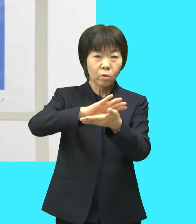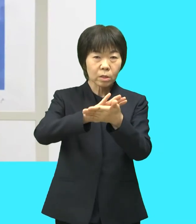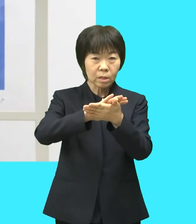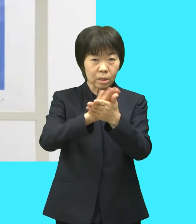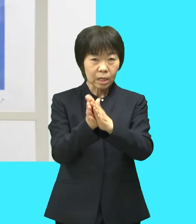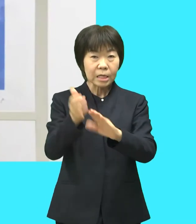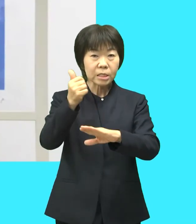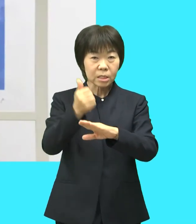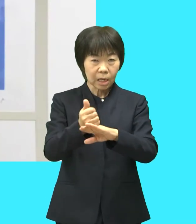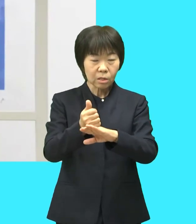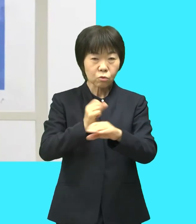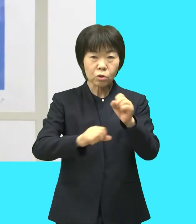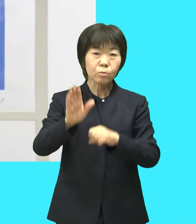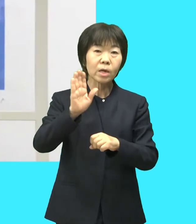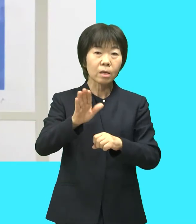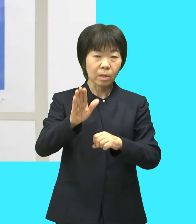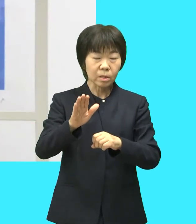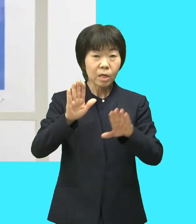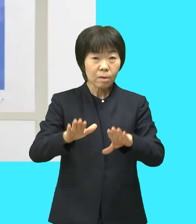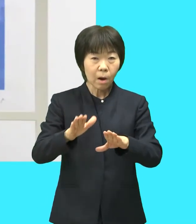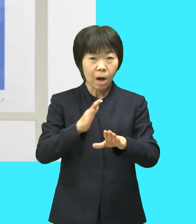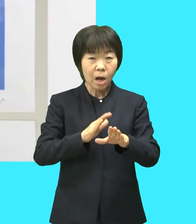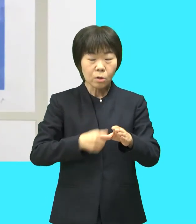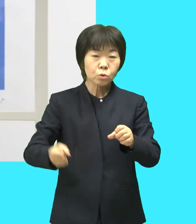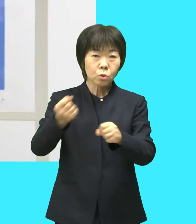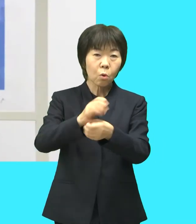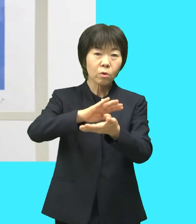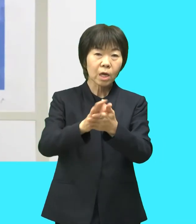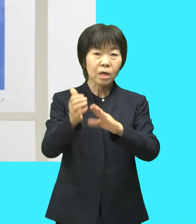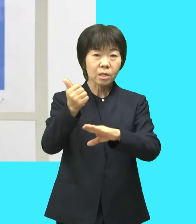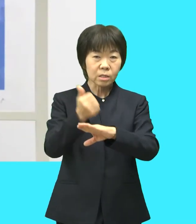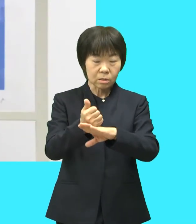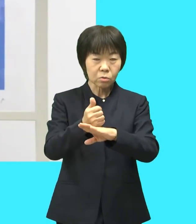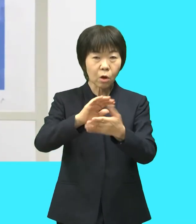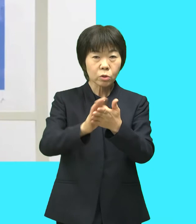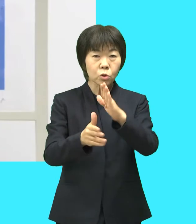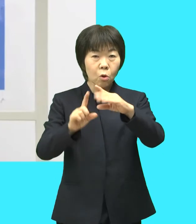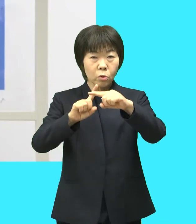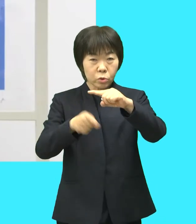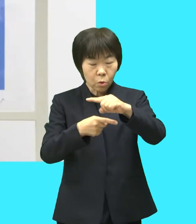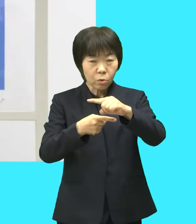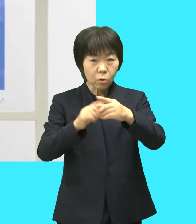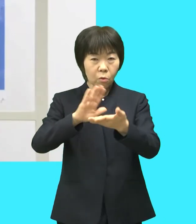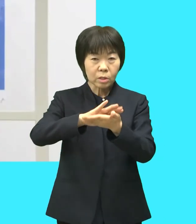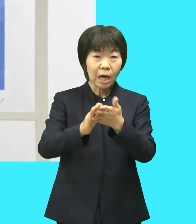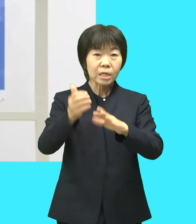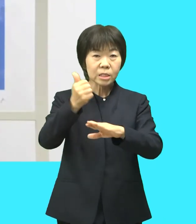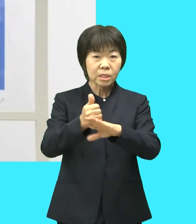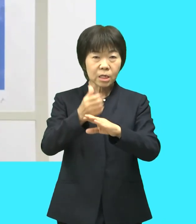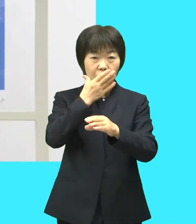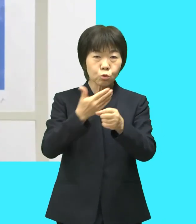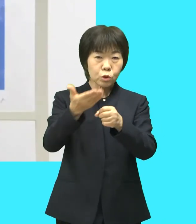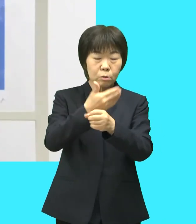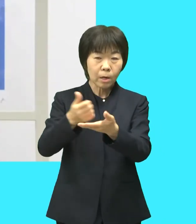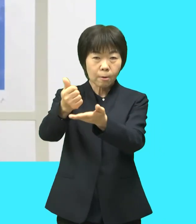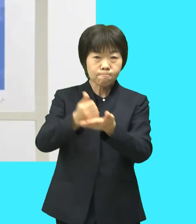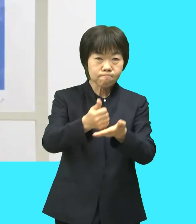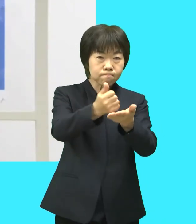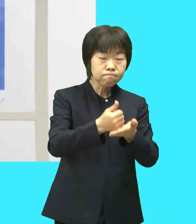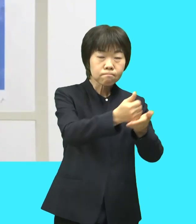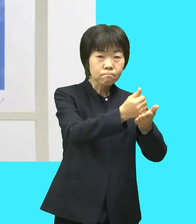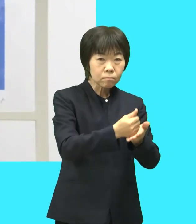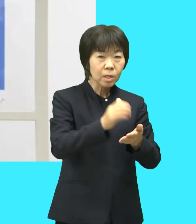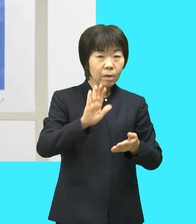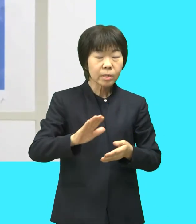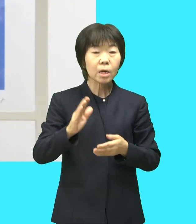でに復興大臣であったり各省庁の大臣が福島訪問の日程組んでいただいていますが、ぜひ今後とも各